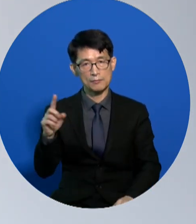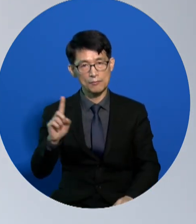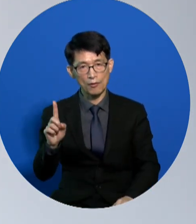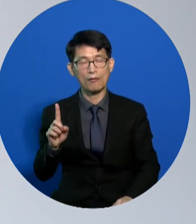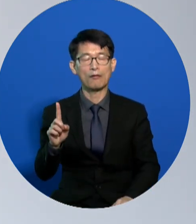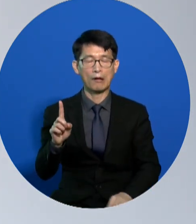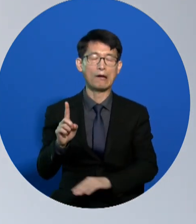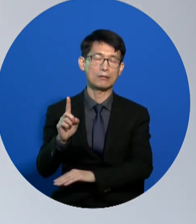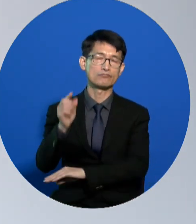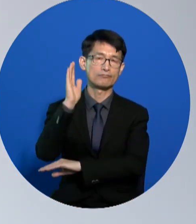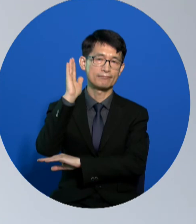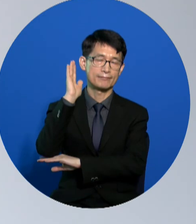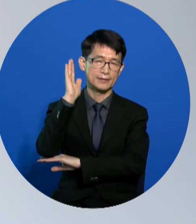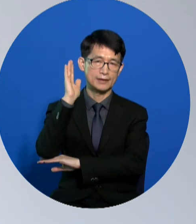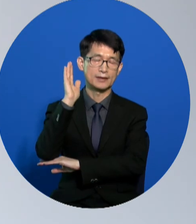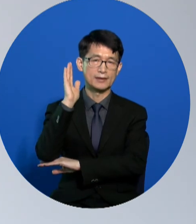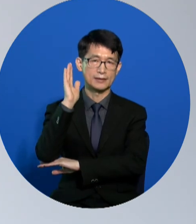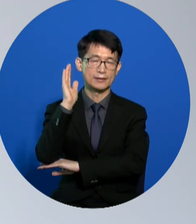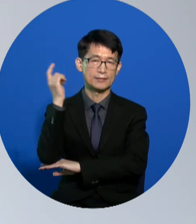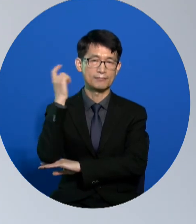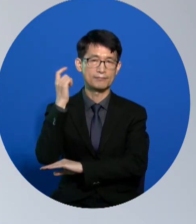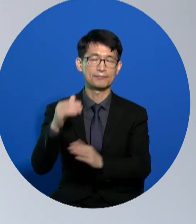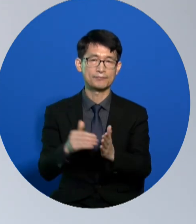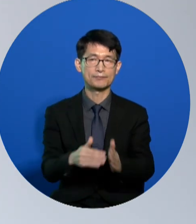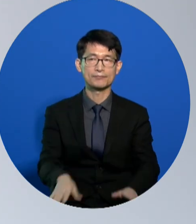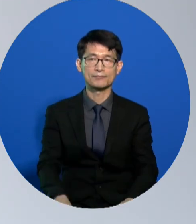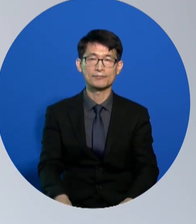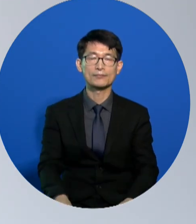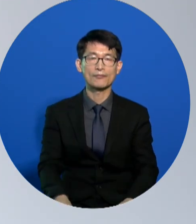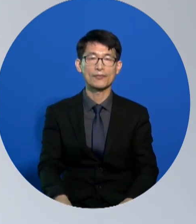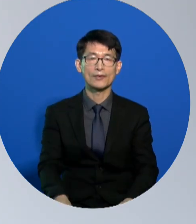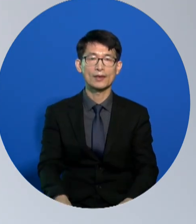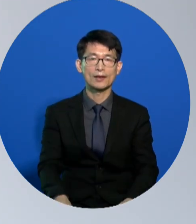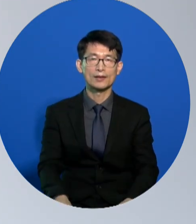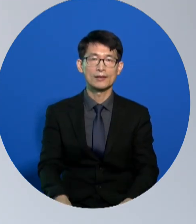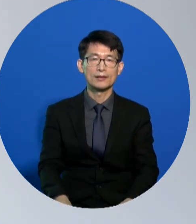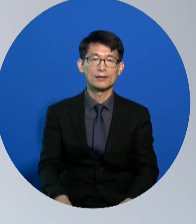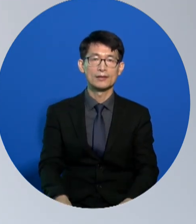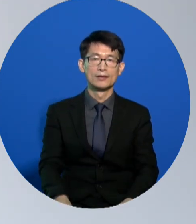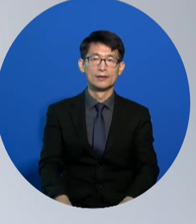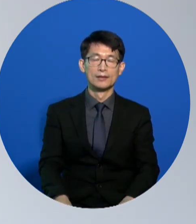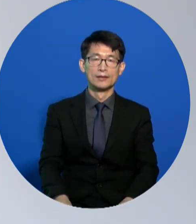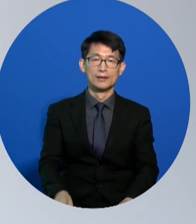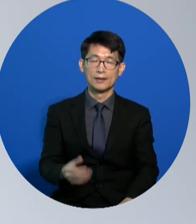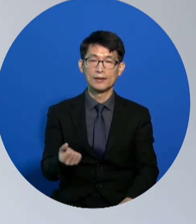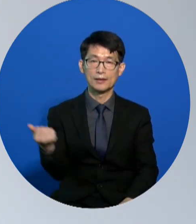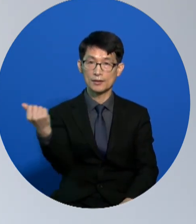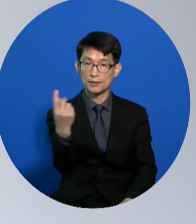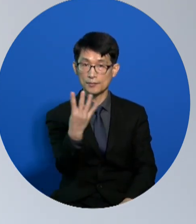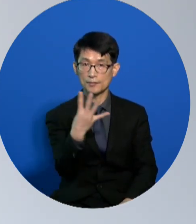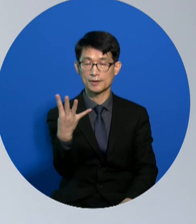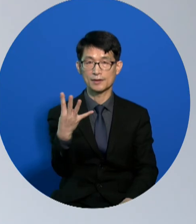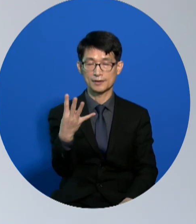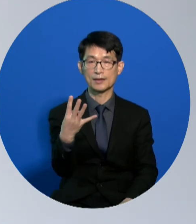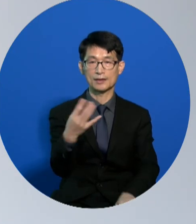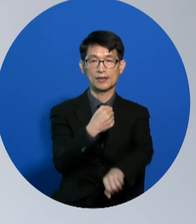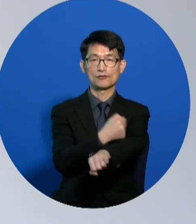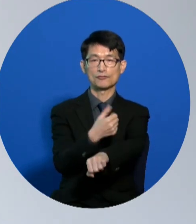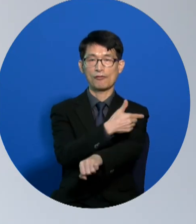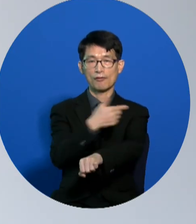좋은 기회를 주시지 않았나라는 생각이 들고요. 지금 자리로 이동 중이신데 함께해 주신 좌장님과 패널 여러분께 여러분 뜨거운 박수 다시